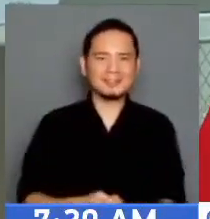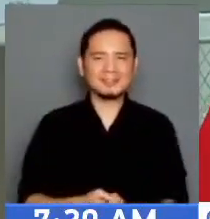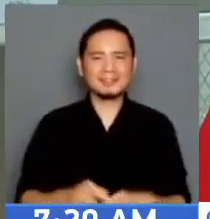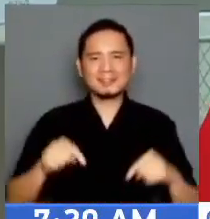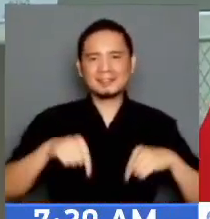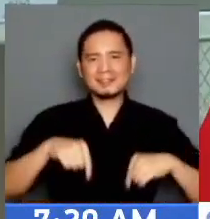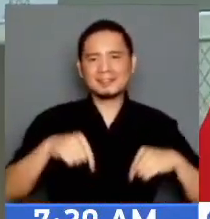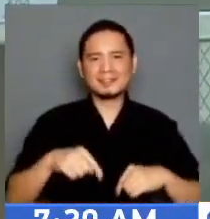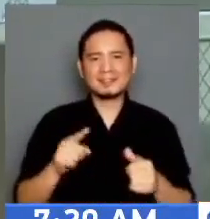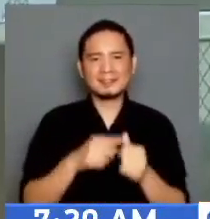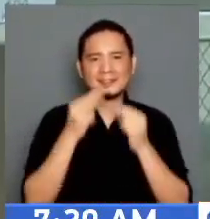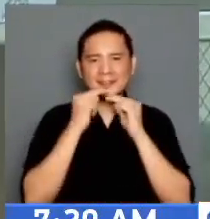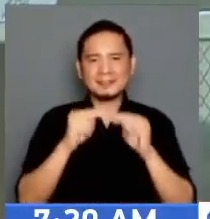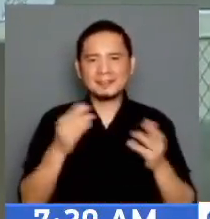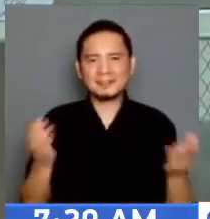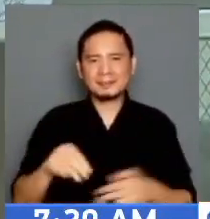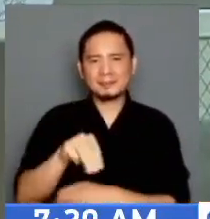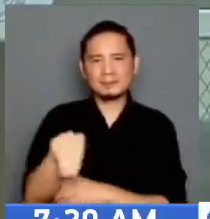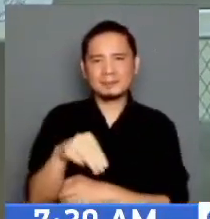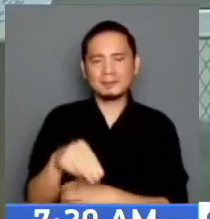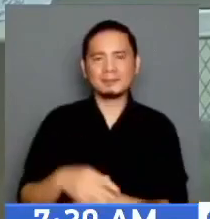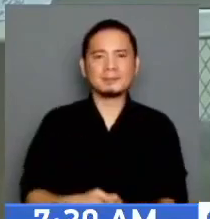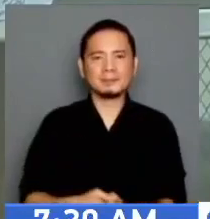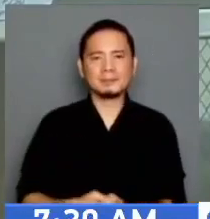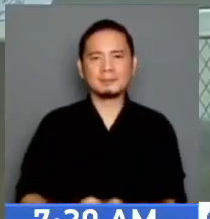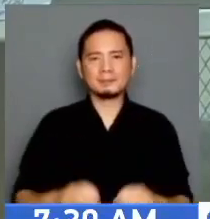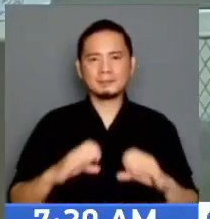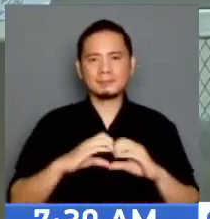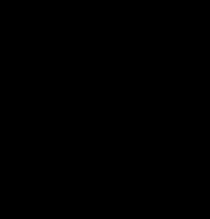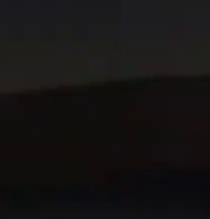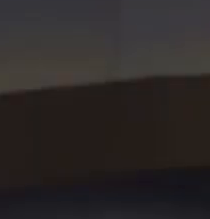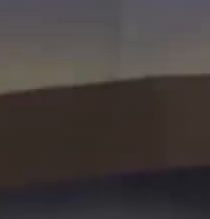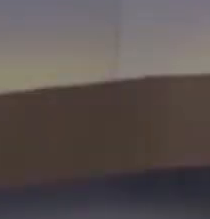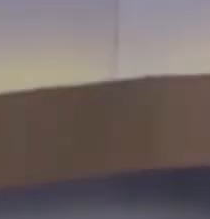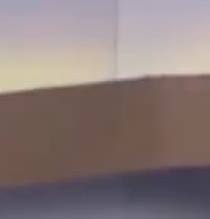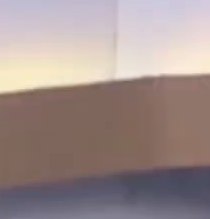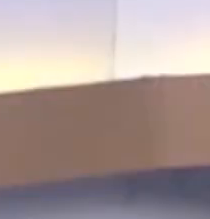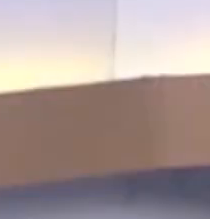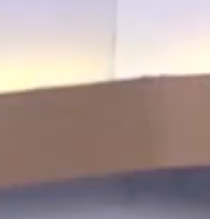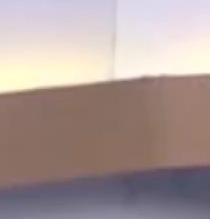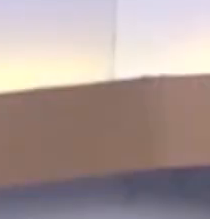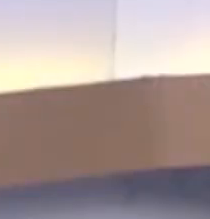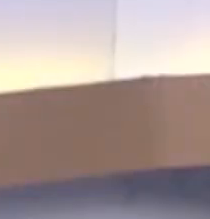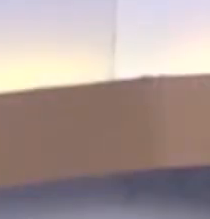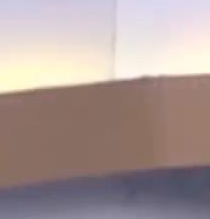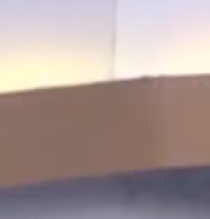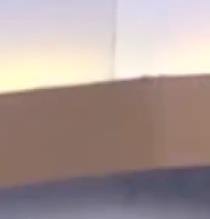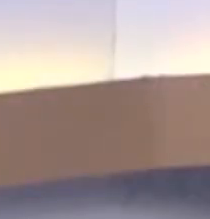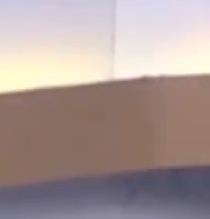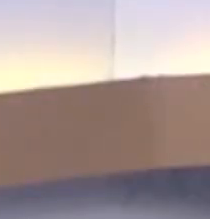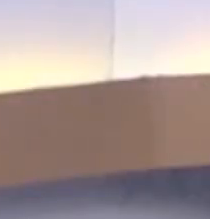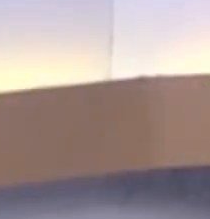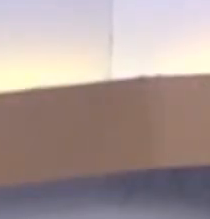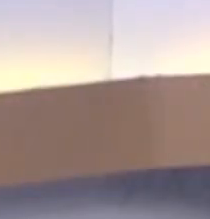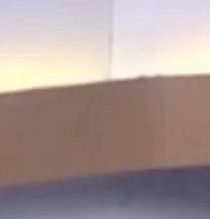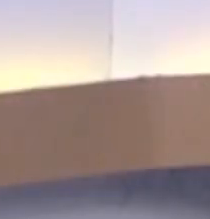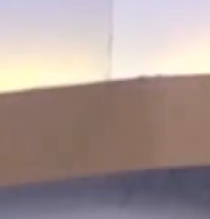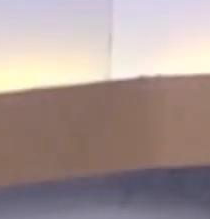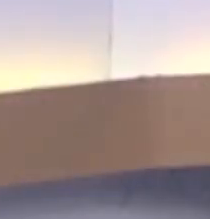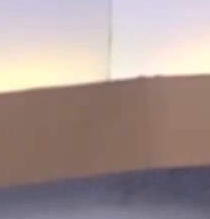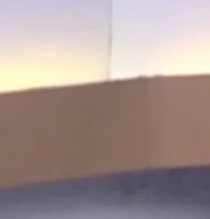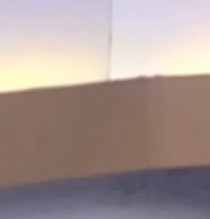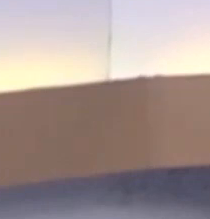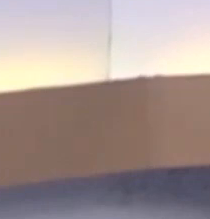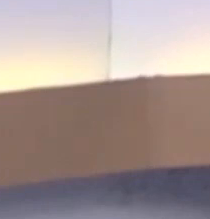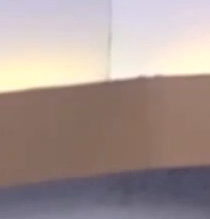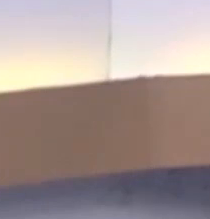Bam Alegre, nagbabalita para sa GMA Integrated News. Kapuso, mauna ka sa mga balita. Panoorin ang unang balita